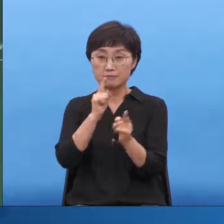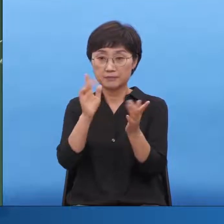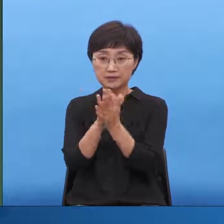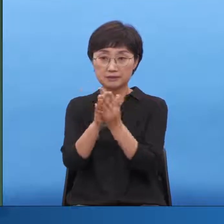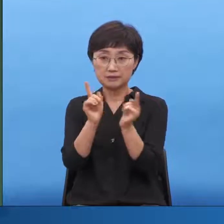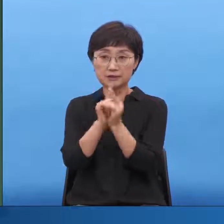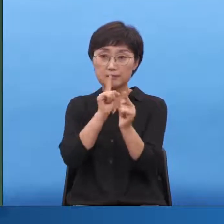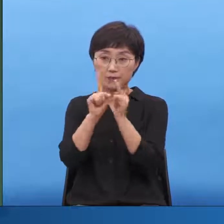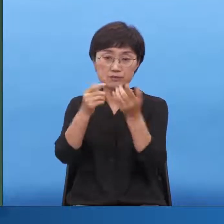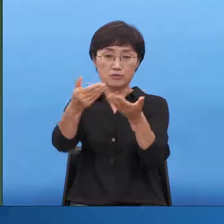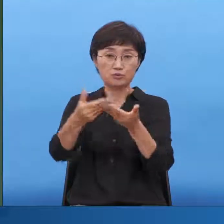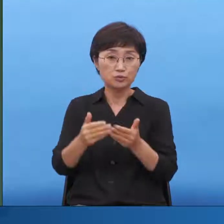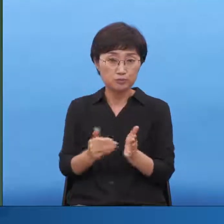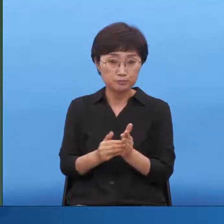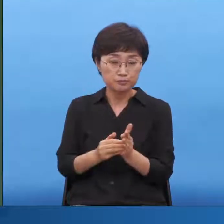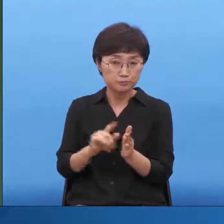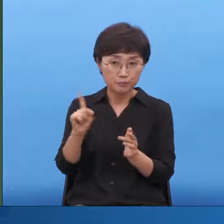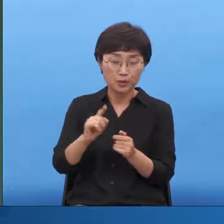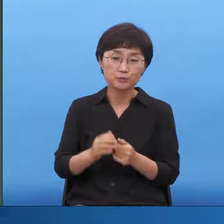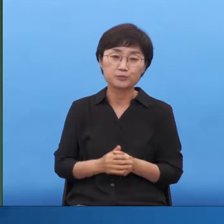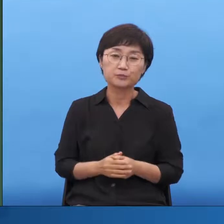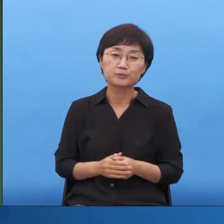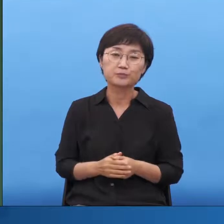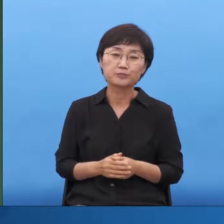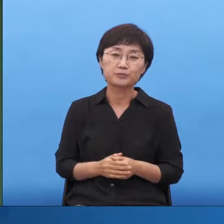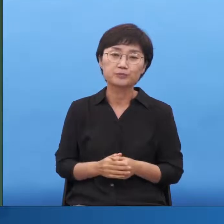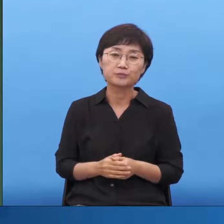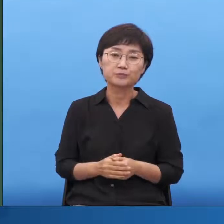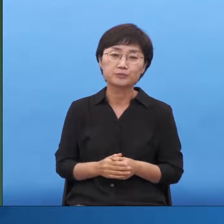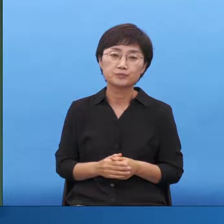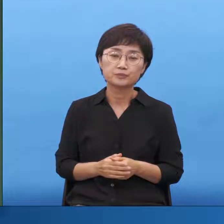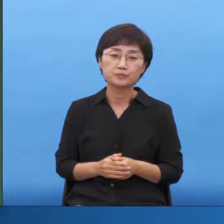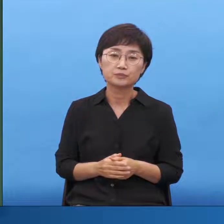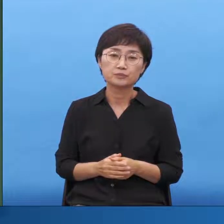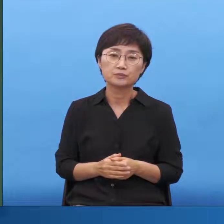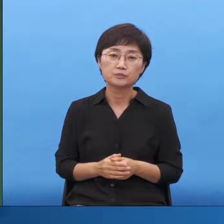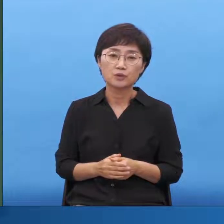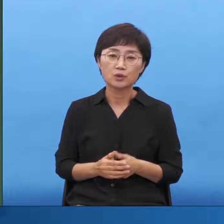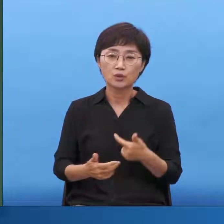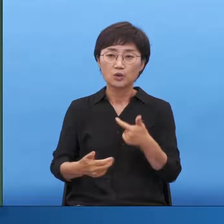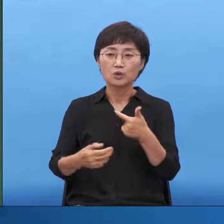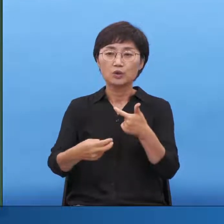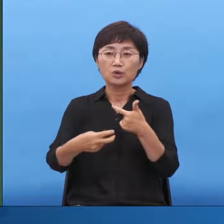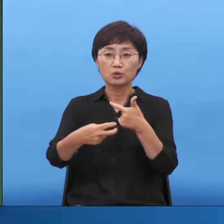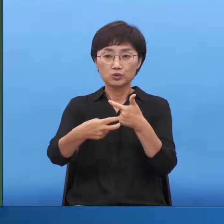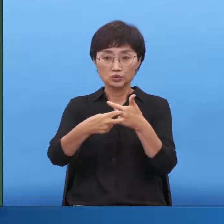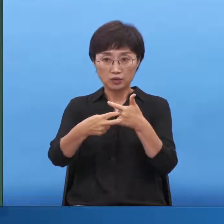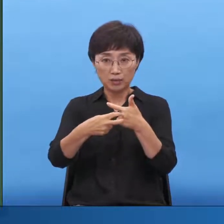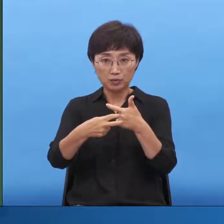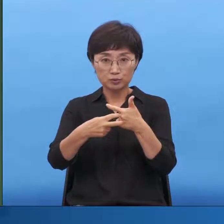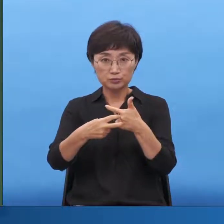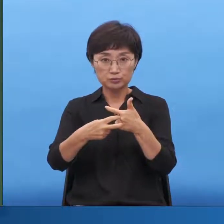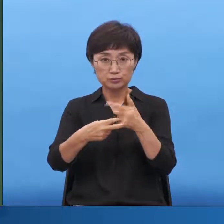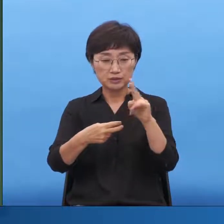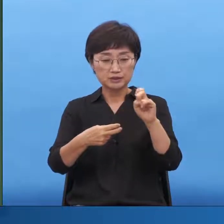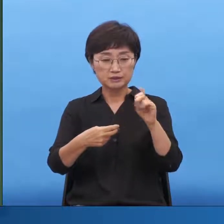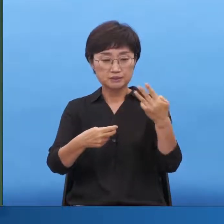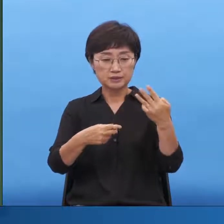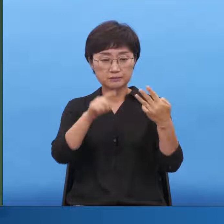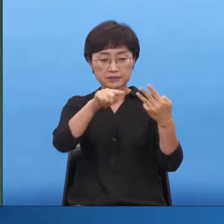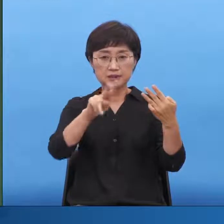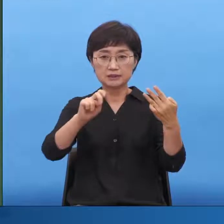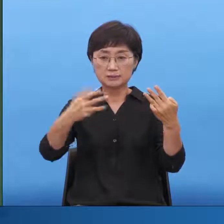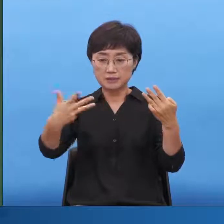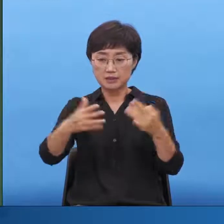예수是这样说的. 마지막이요. 是在最后. 나를 위해 울지 말고 네